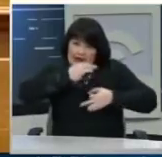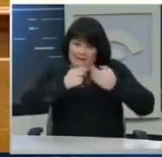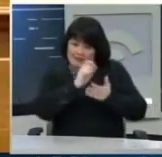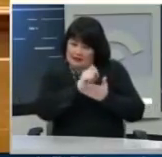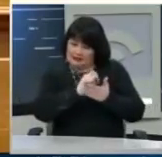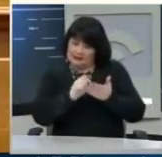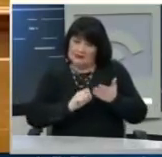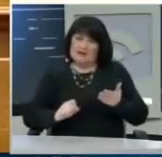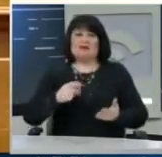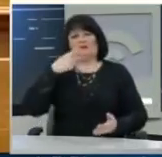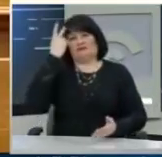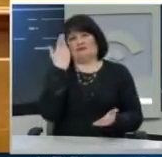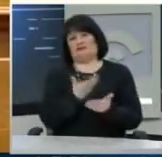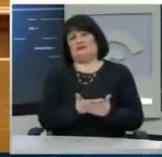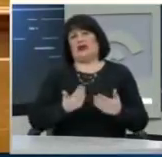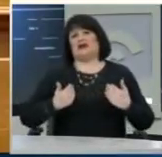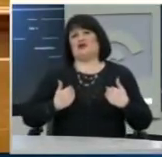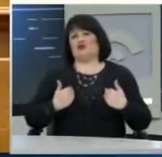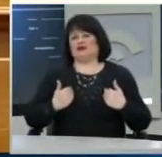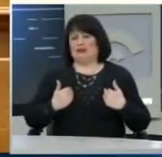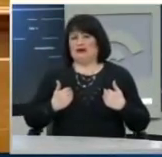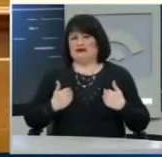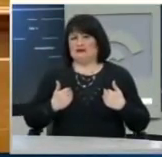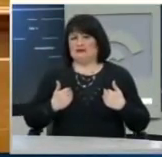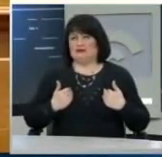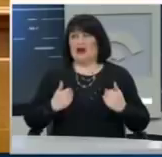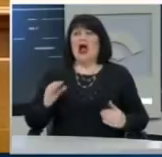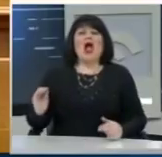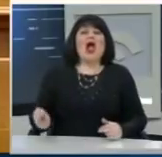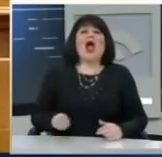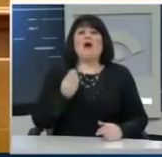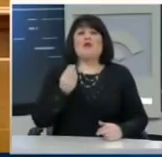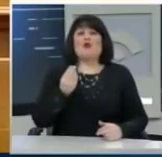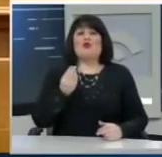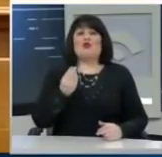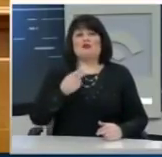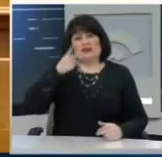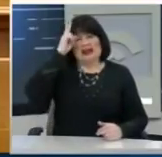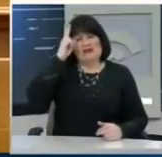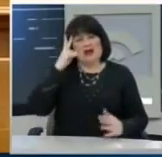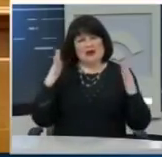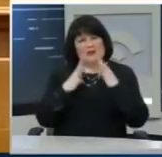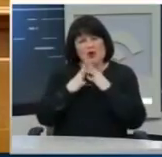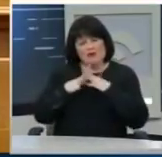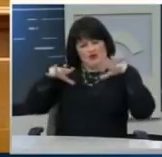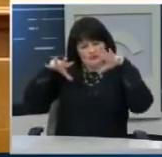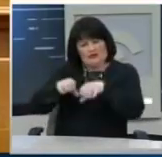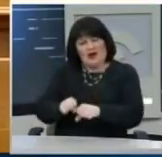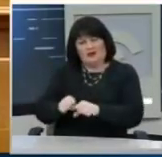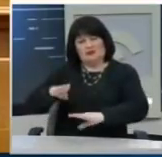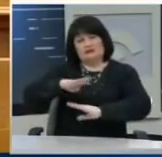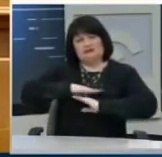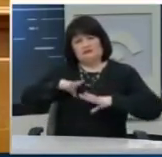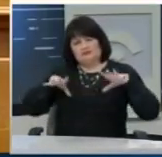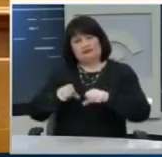τις απαράγραπτες αξιώσεις της που προκύπτουν από την ναζιστική εισβολή και κατοχή, καθώς και από